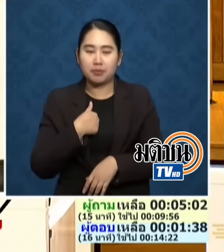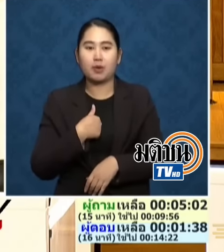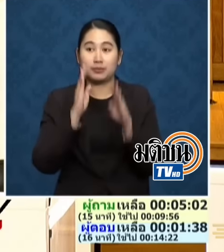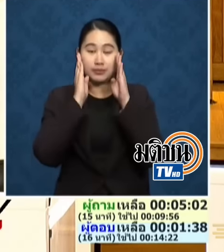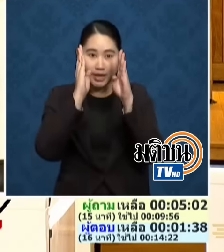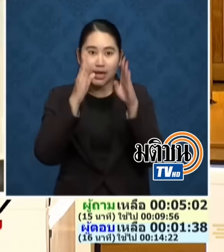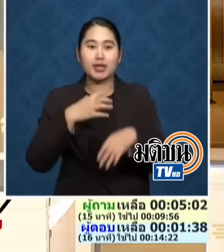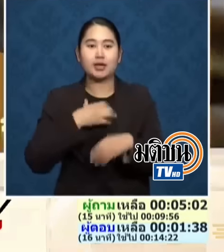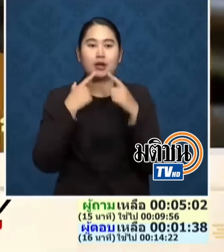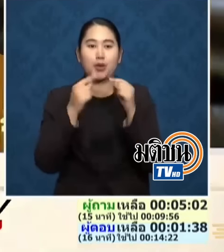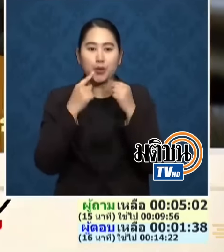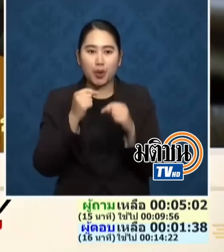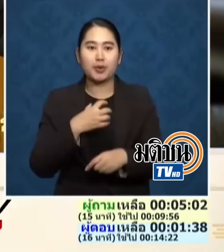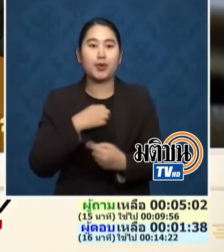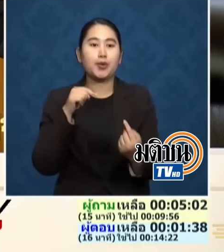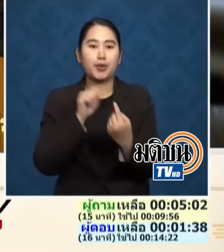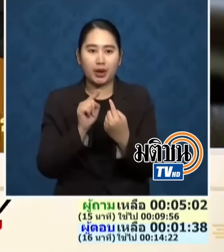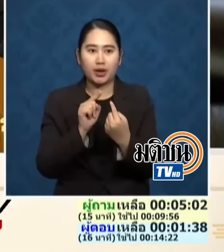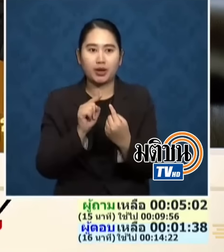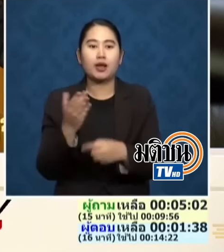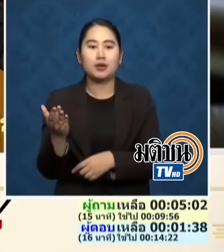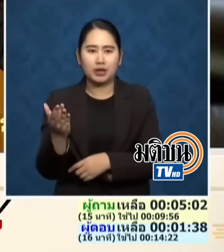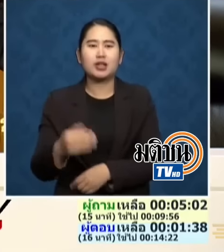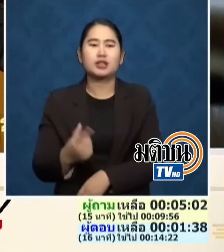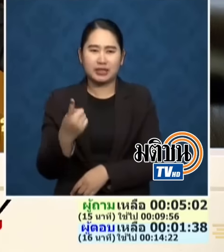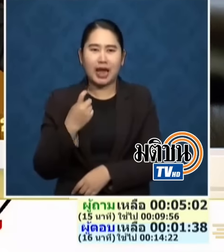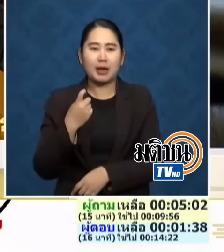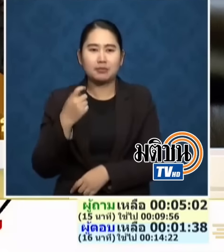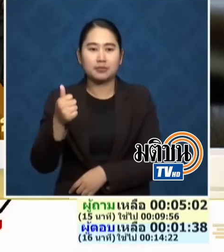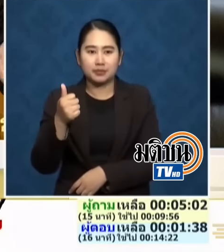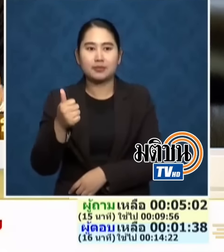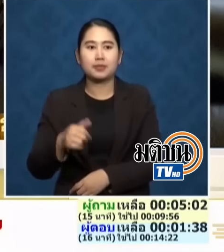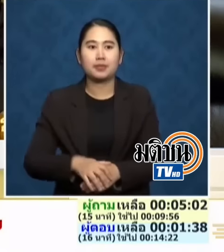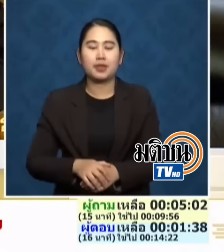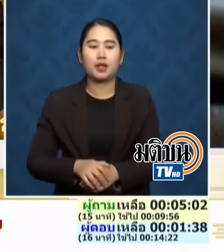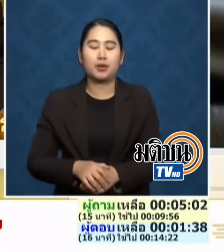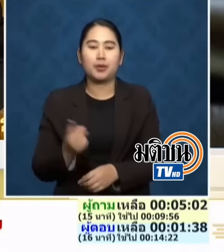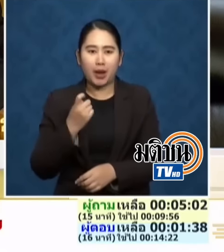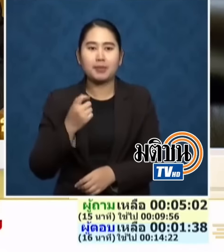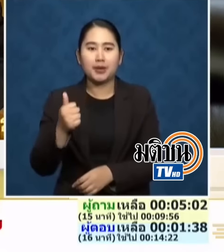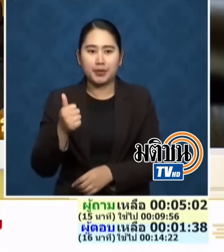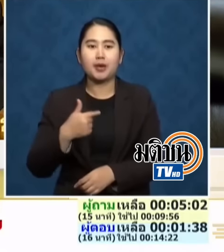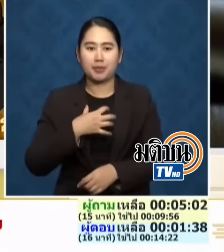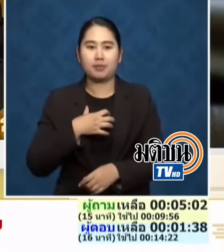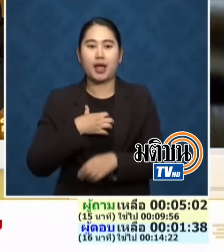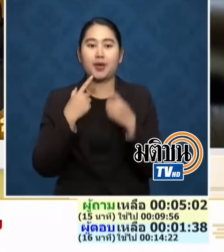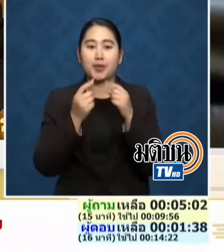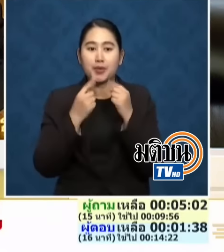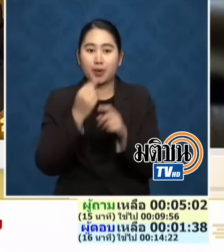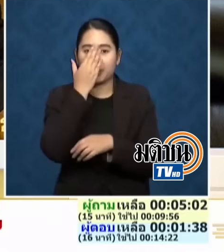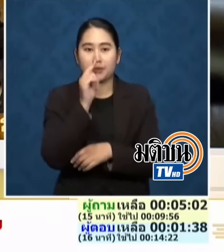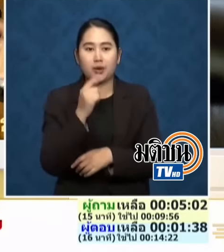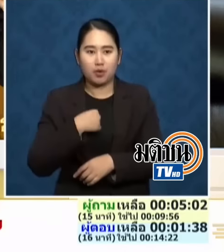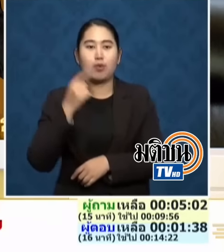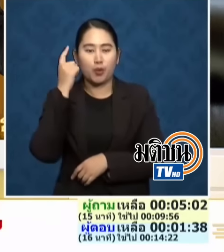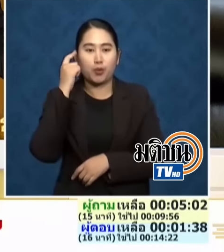ผม ตั้งใจ จะจอบคำถามดี ดีอง ท่านประทาน ก programme การทดินเพระ ผมก